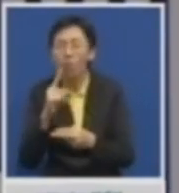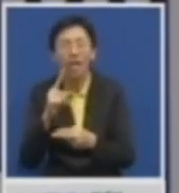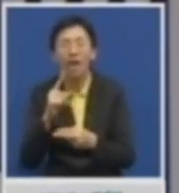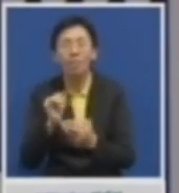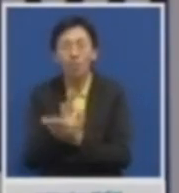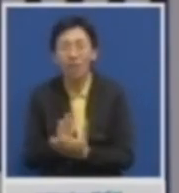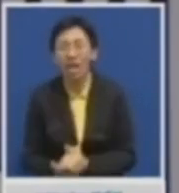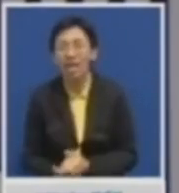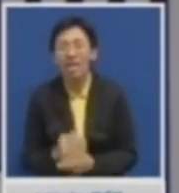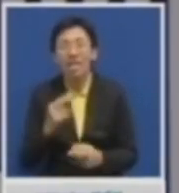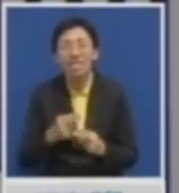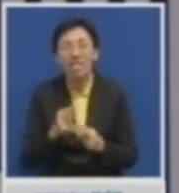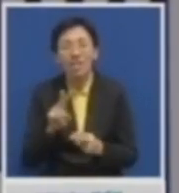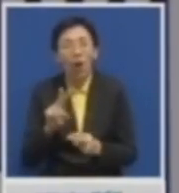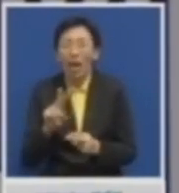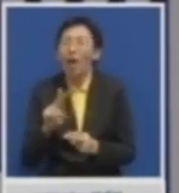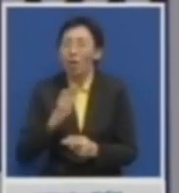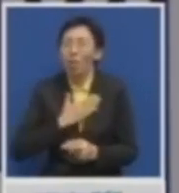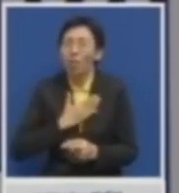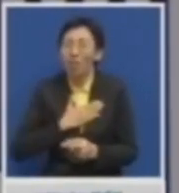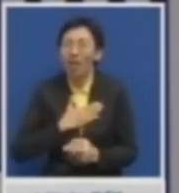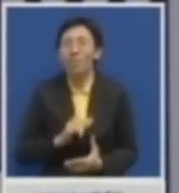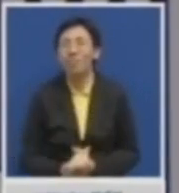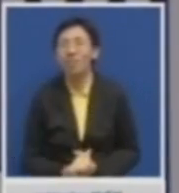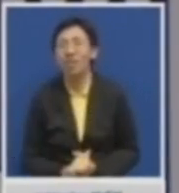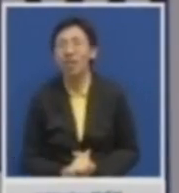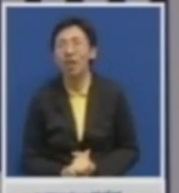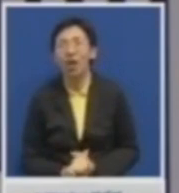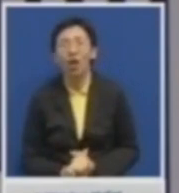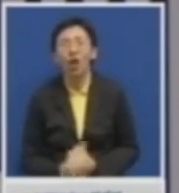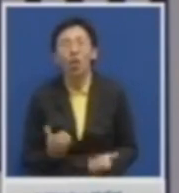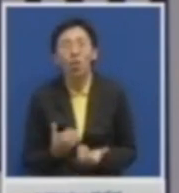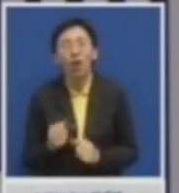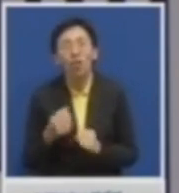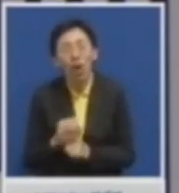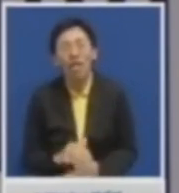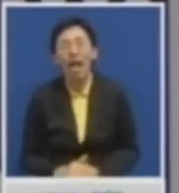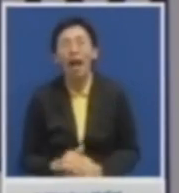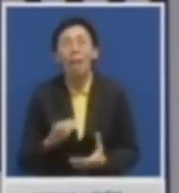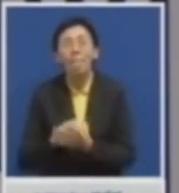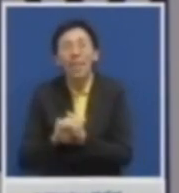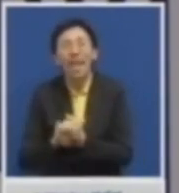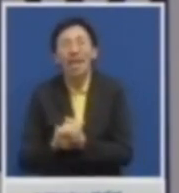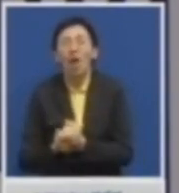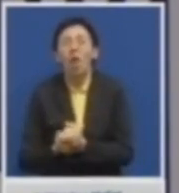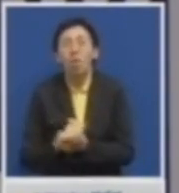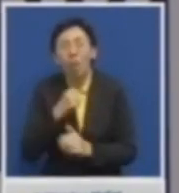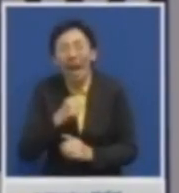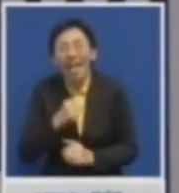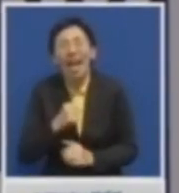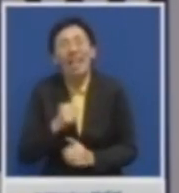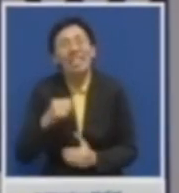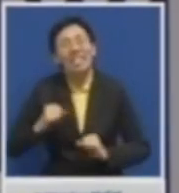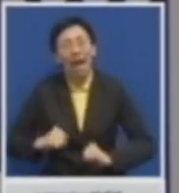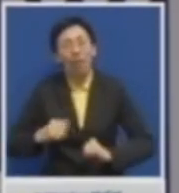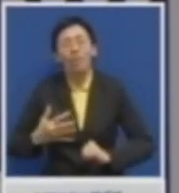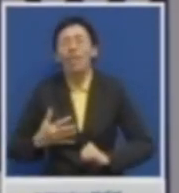นามกุลผมพลพรกลางผมลูกเล็กนะครับเมียแก่ก็ไม่มีเมียสาวแต่ผมก็กังวล